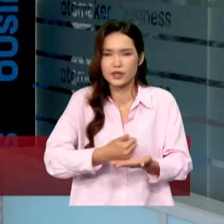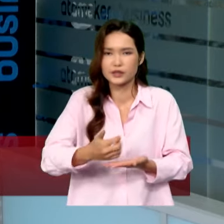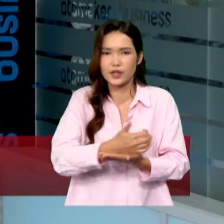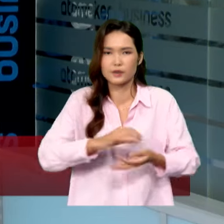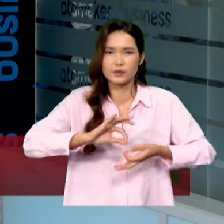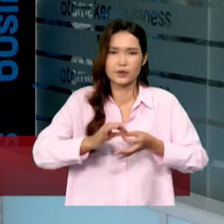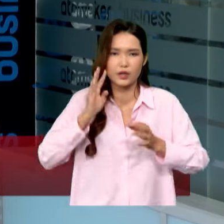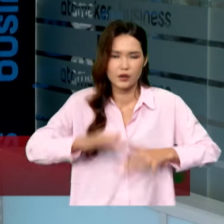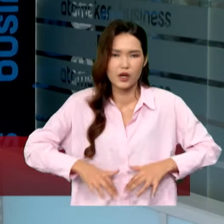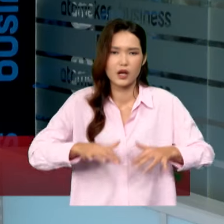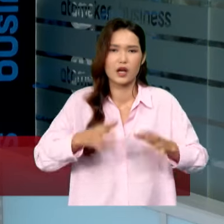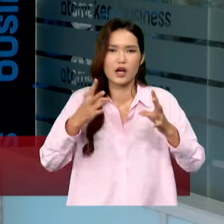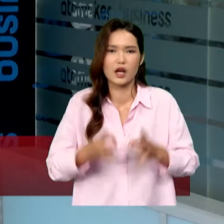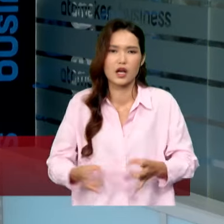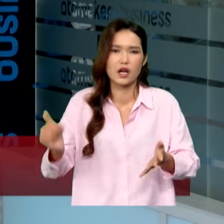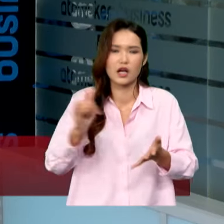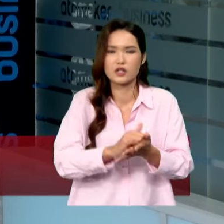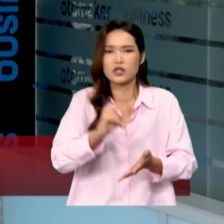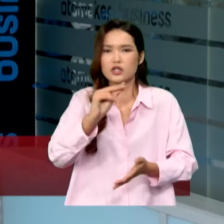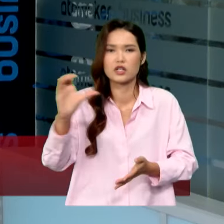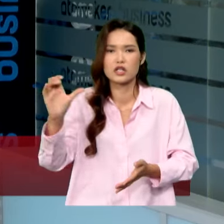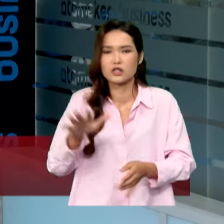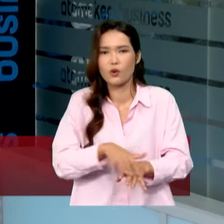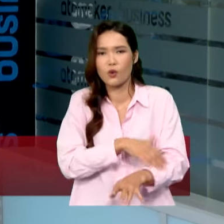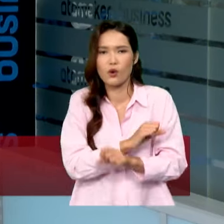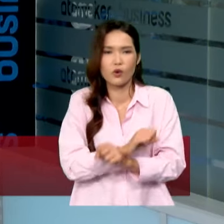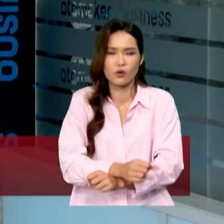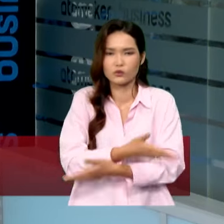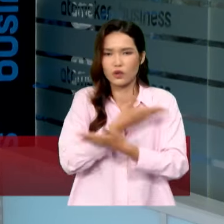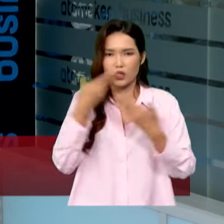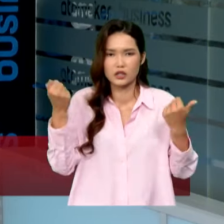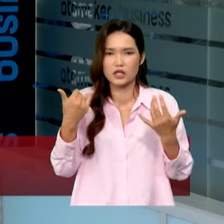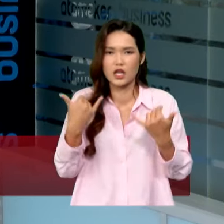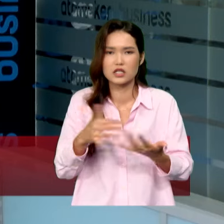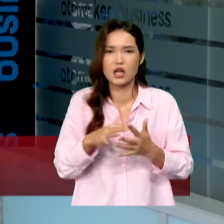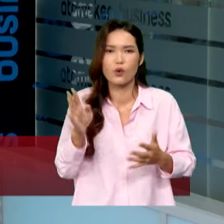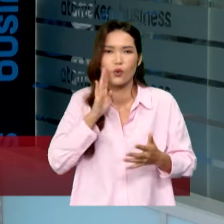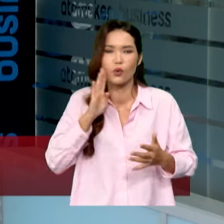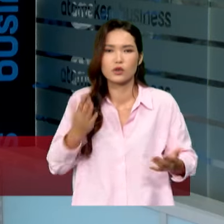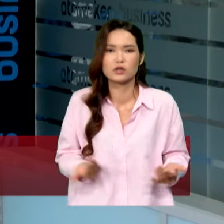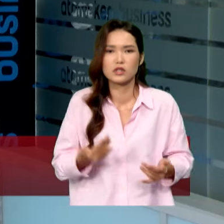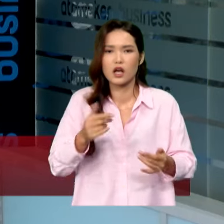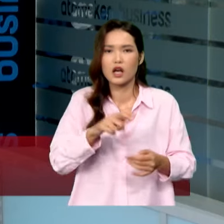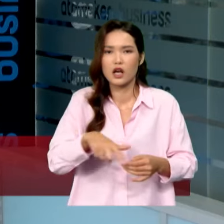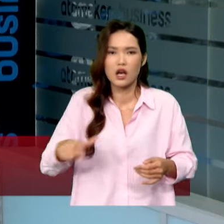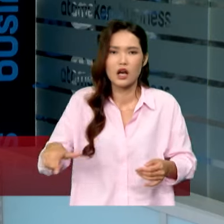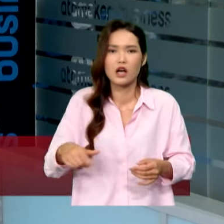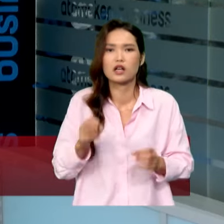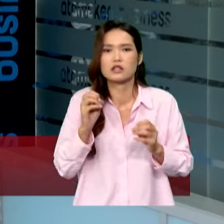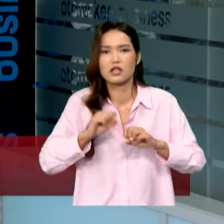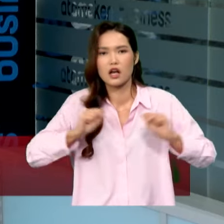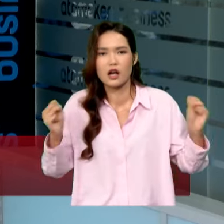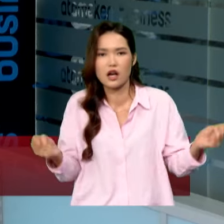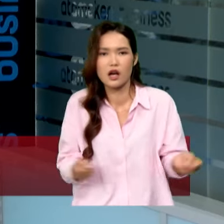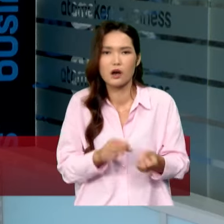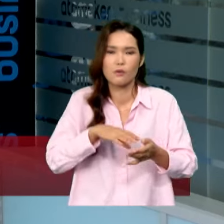айындағы тасқын салдарынан жарияланған төтенше жағдай режимі де тоқтатылған жоқ. Ал суда тұрған бағандар алдағы қыста қатты аяздан